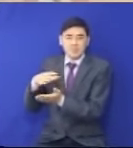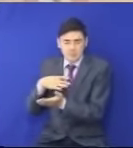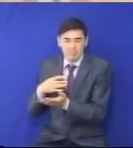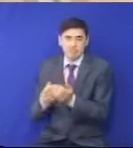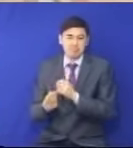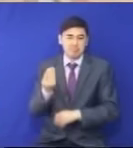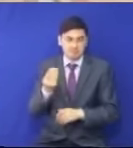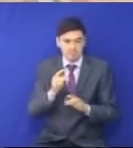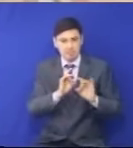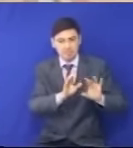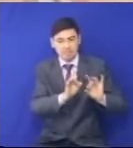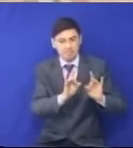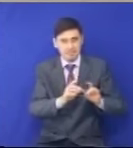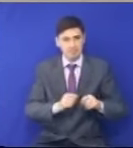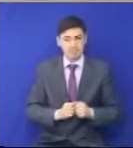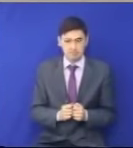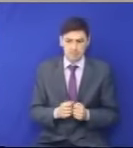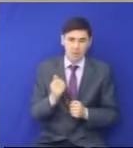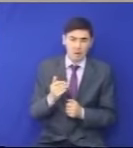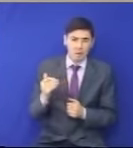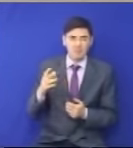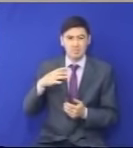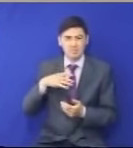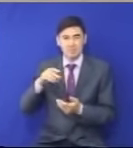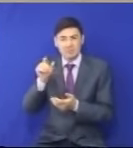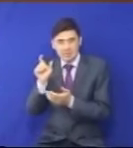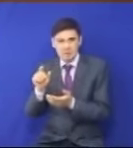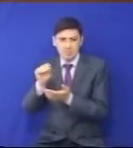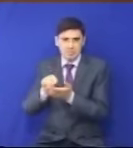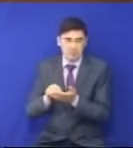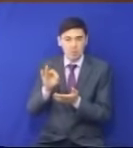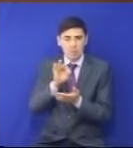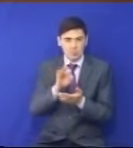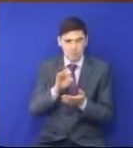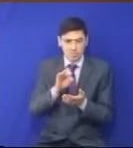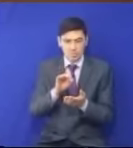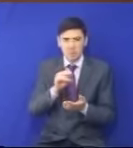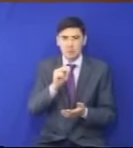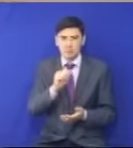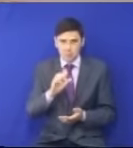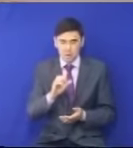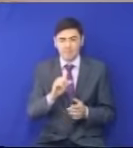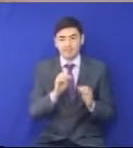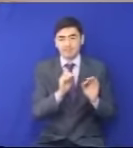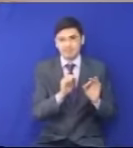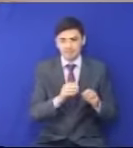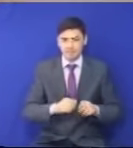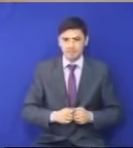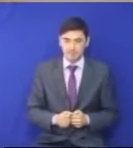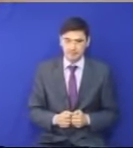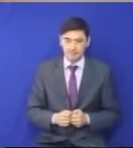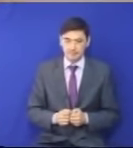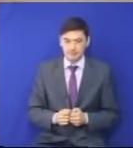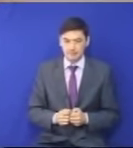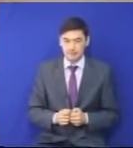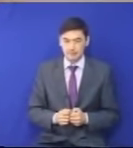шара барысында алаш қайраткерлерінің өмірі мен шығармашылығына арналған танымдық сағат өткізілді. Ол кітаптардың